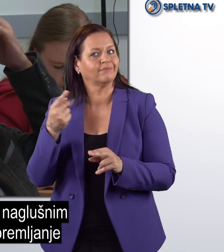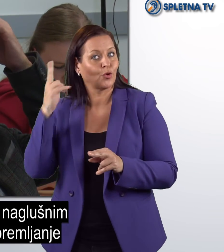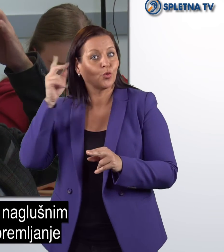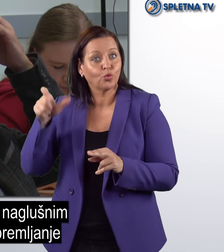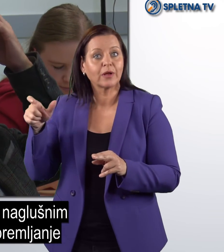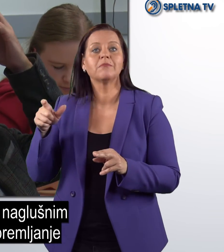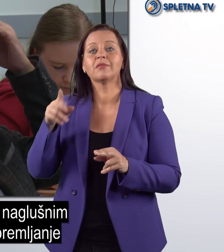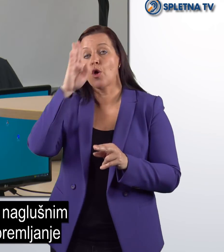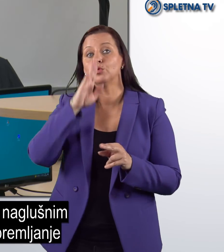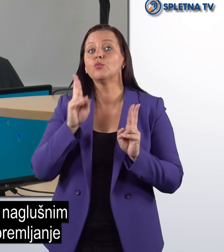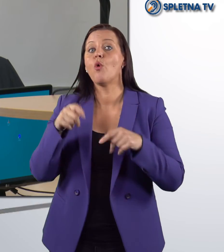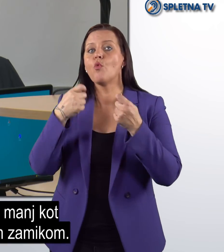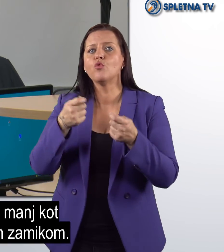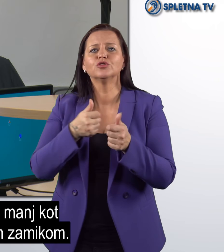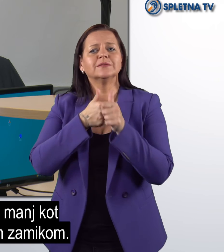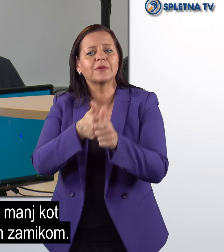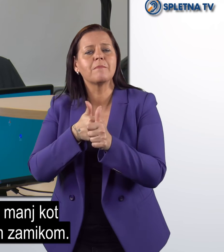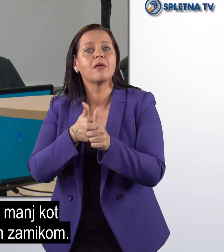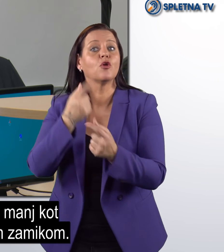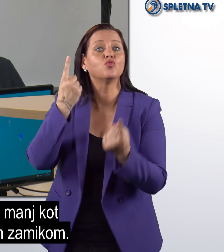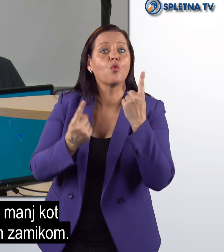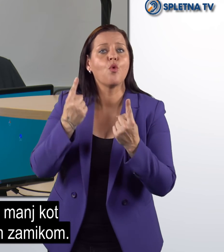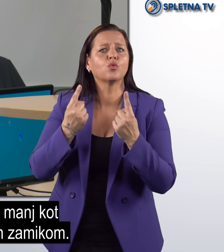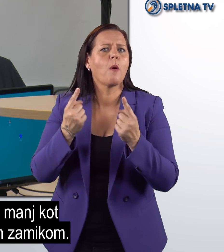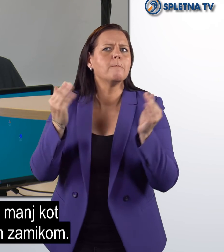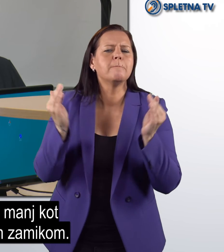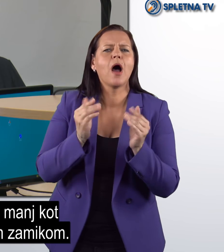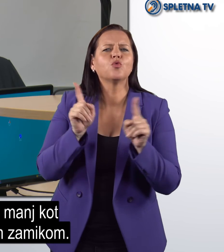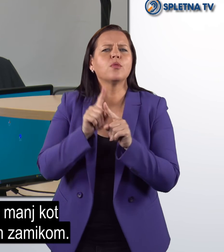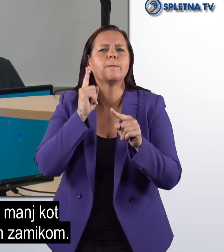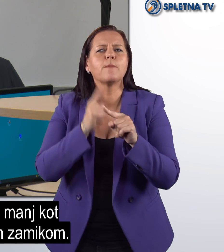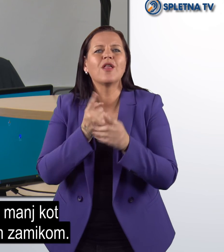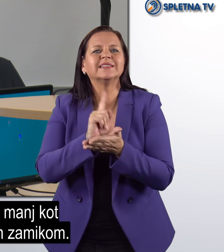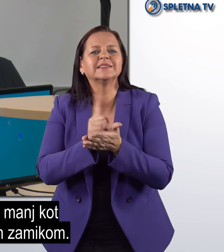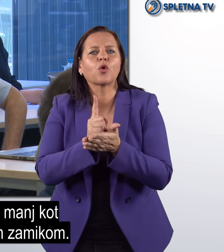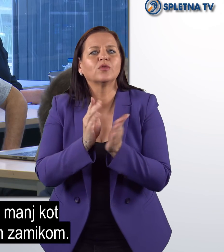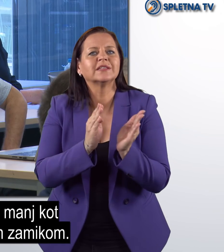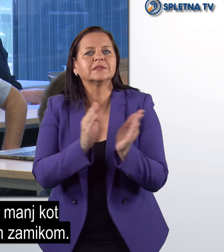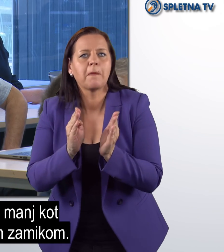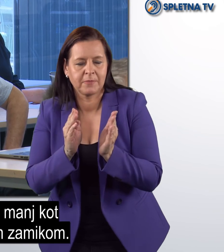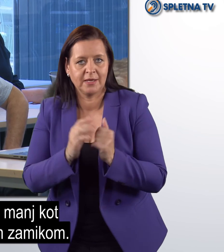naglušnim omogoča spremljanje dogodkov z manj kot polsekundnim zamikom.